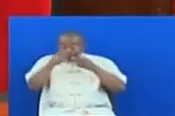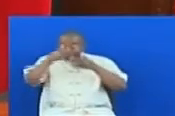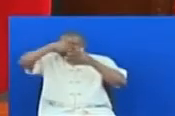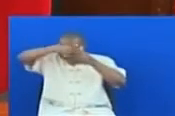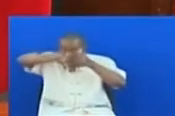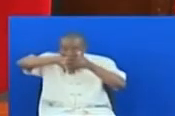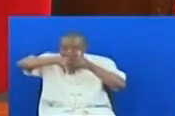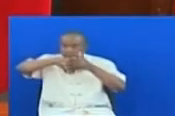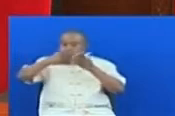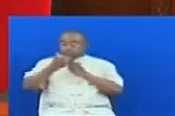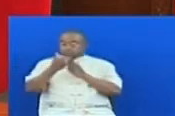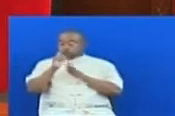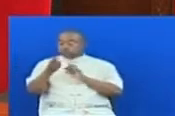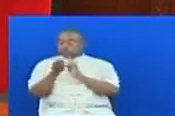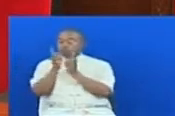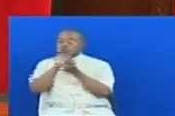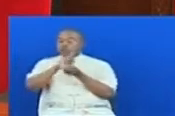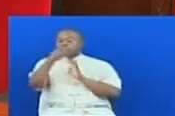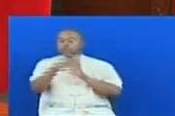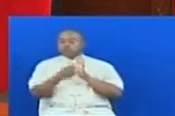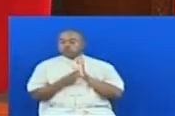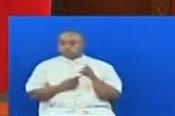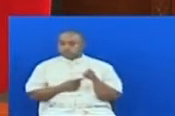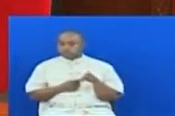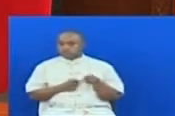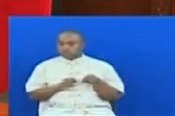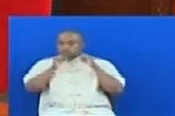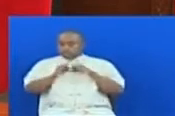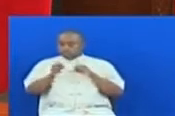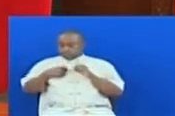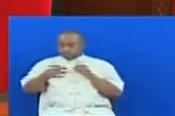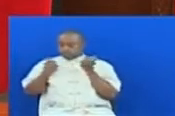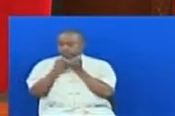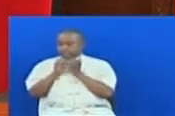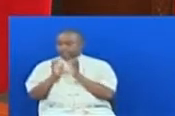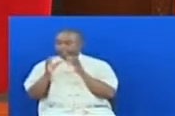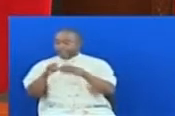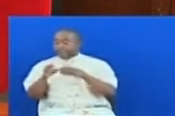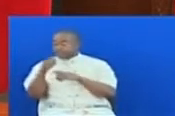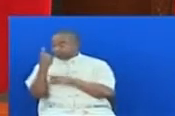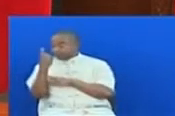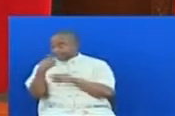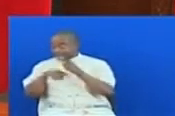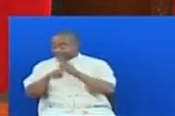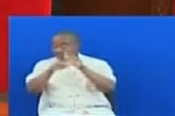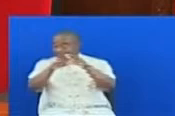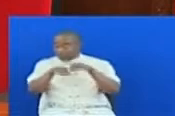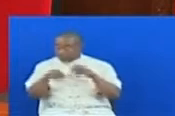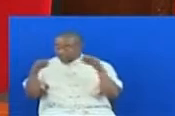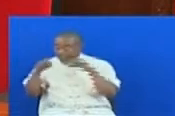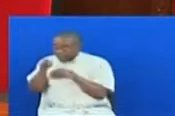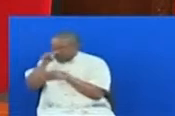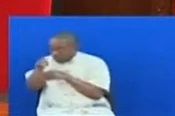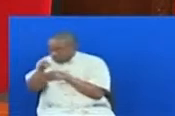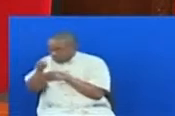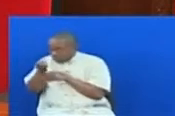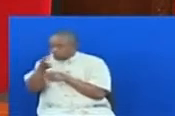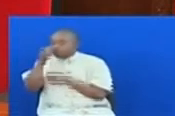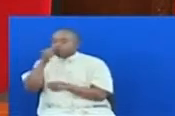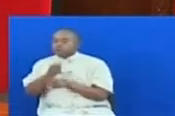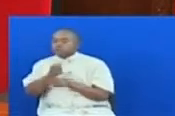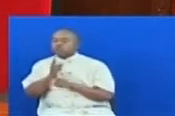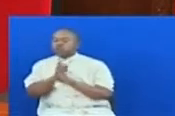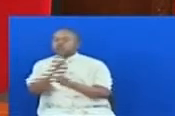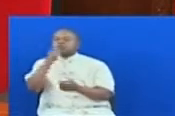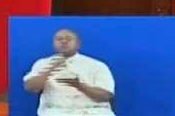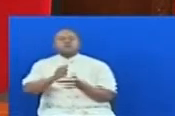kanuni, embu tuone tuwe na kamati mojawapo ya bunge itakayokuwa inafuatilia maazimio